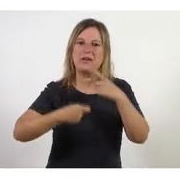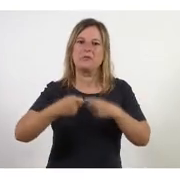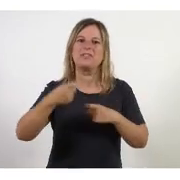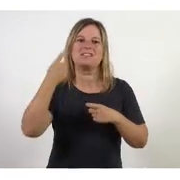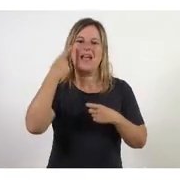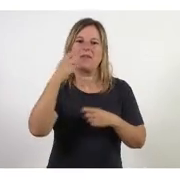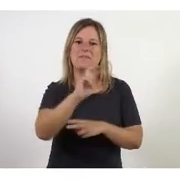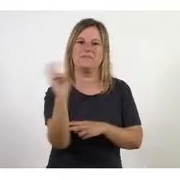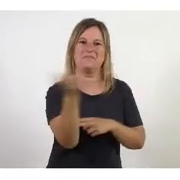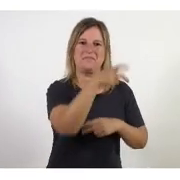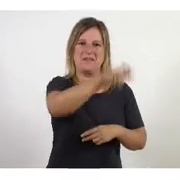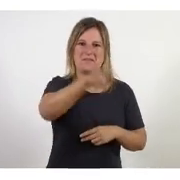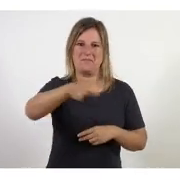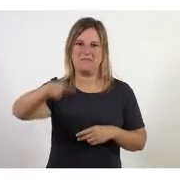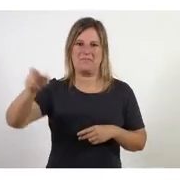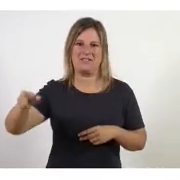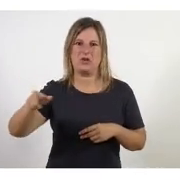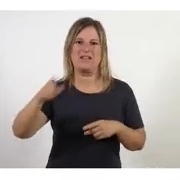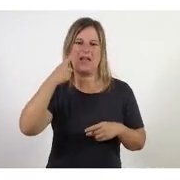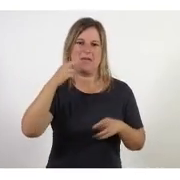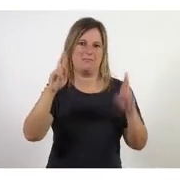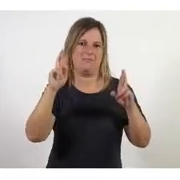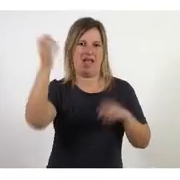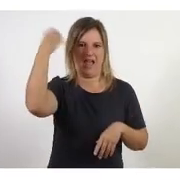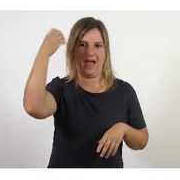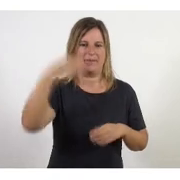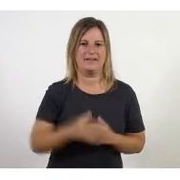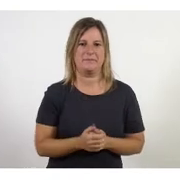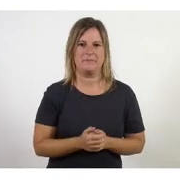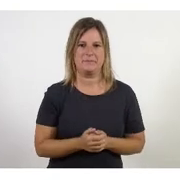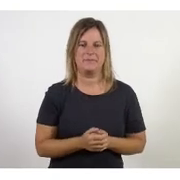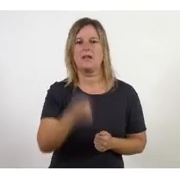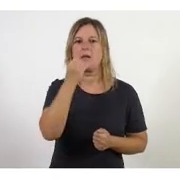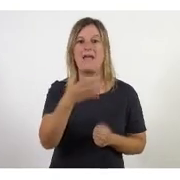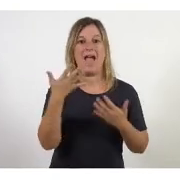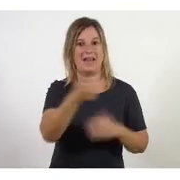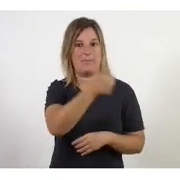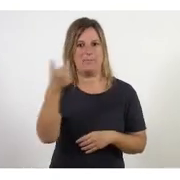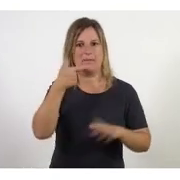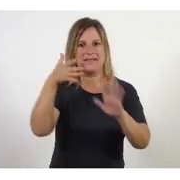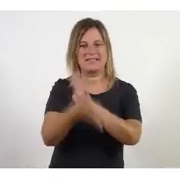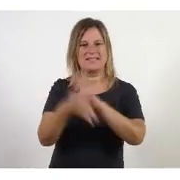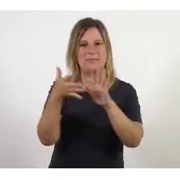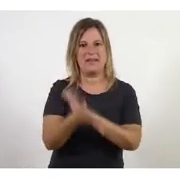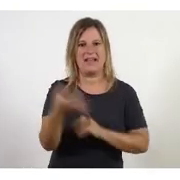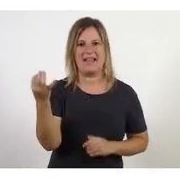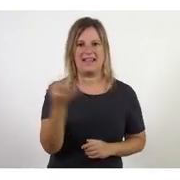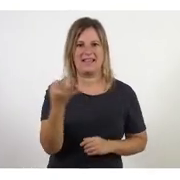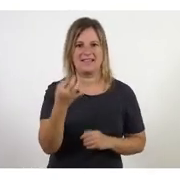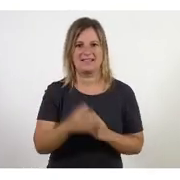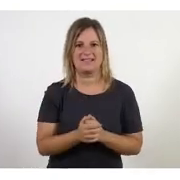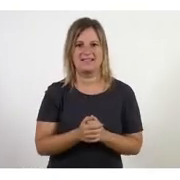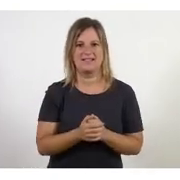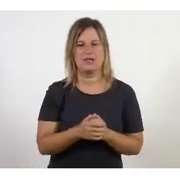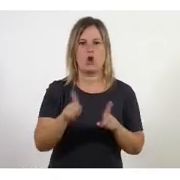esteu a l'altra banda i que hagueu après moltes coses. Com us deia abans, el que farem ara, començo ja, el que farem ara és fer